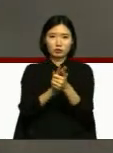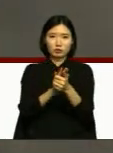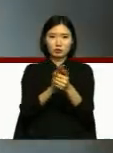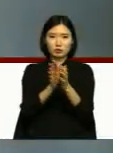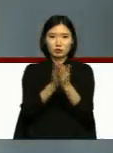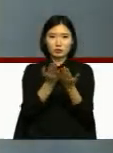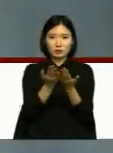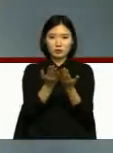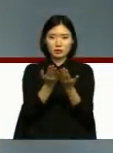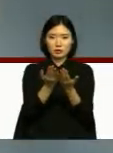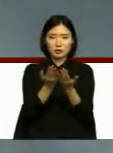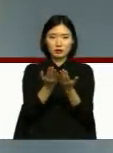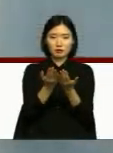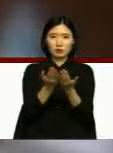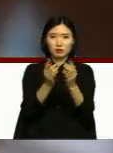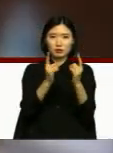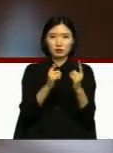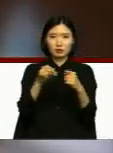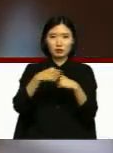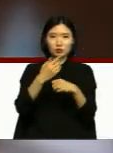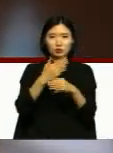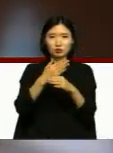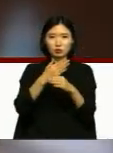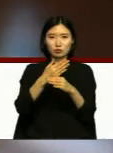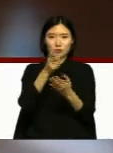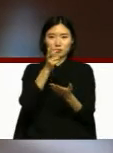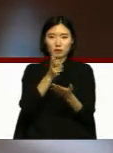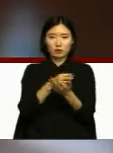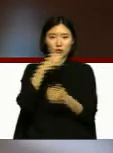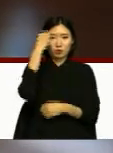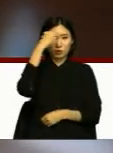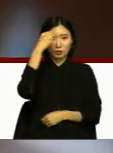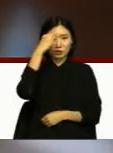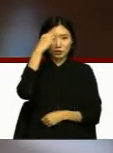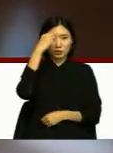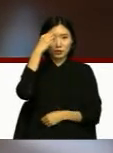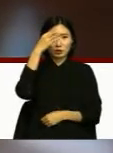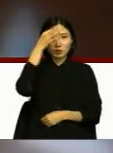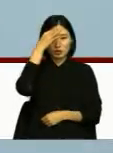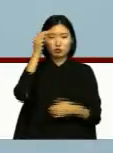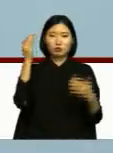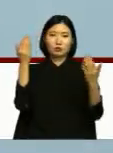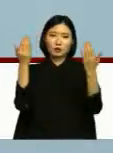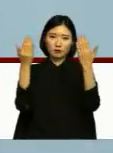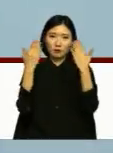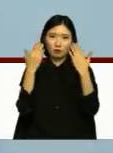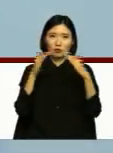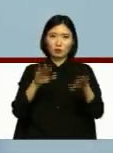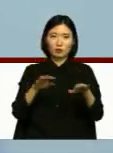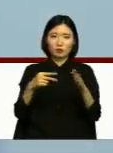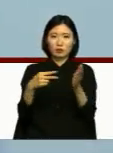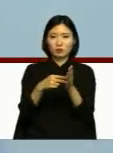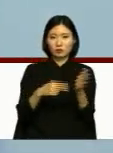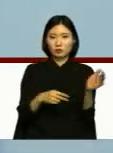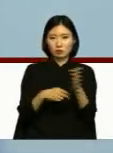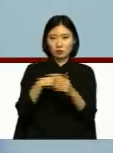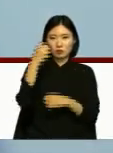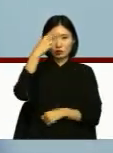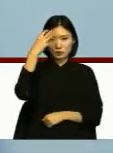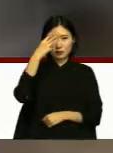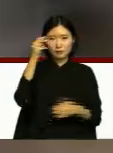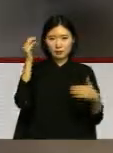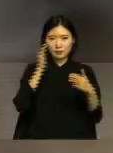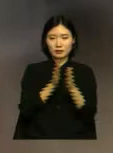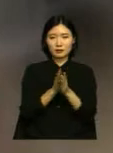교과서 대금 이며 대상은 초 중등교육법 쌍 고등학교와 고등 기술 학교 등 입니다 올해 2학기부터 뭐 3학년생